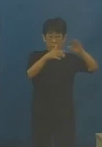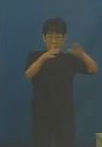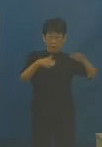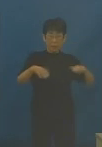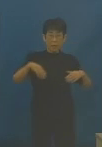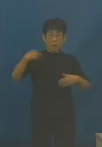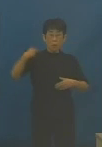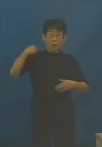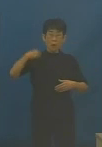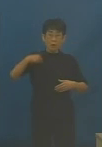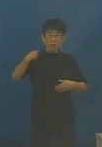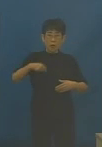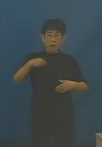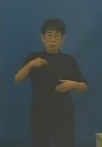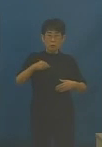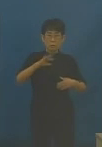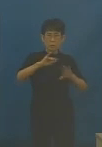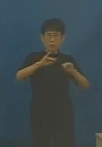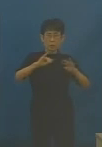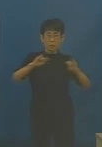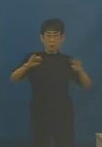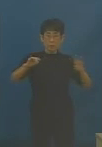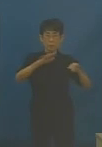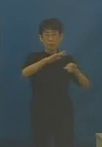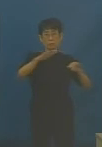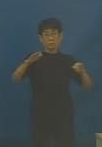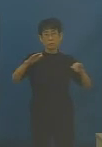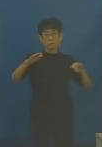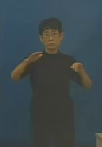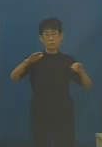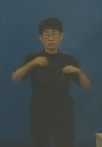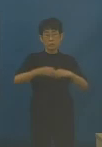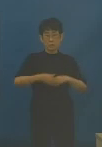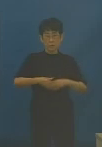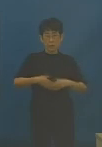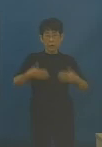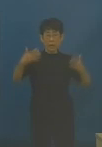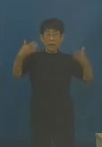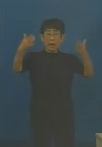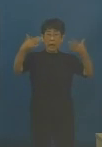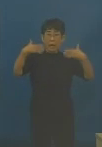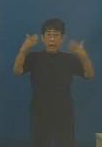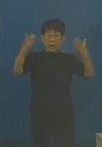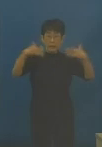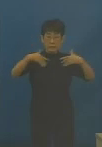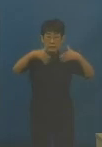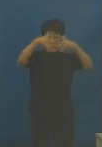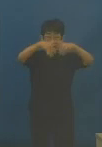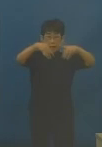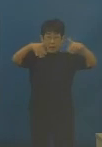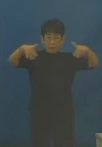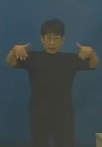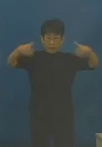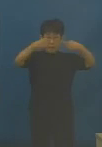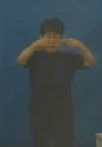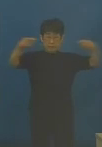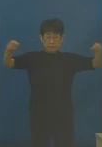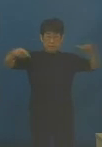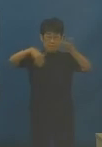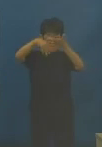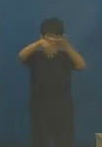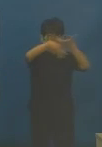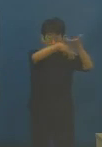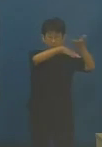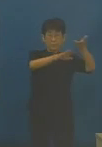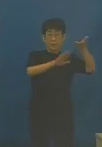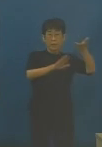かく湿った空気が秋前線、秋雨前線を刺激をしておりましてそれによる雨が本